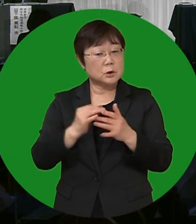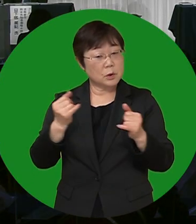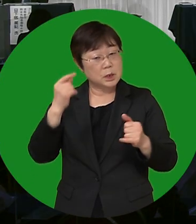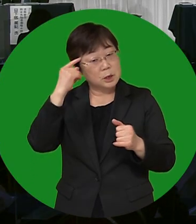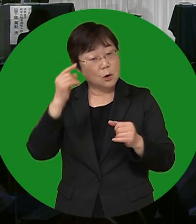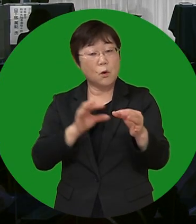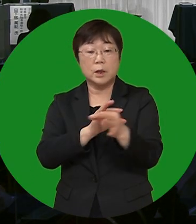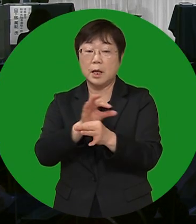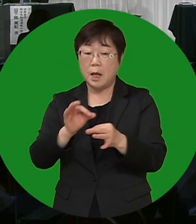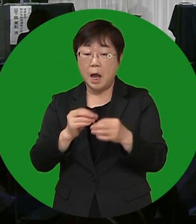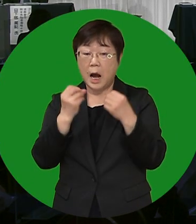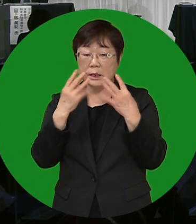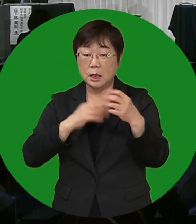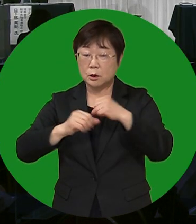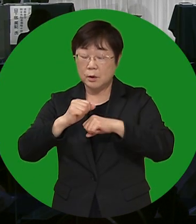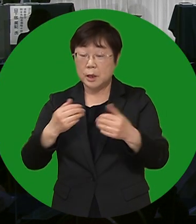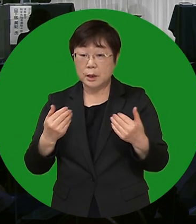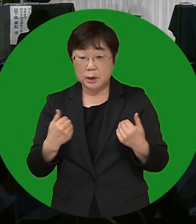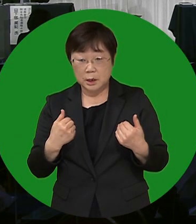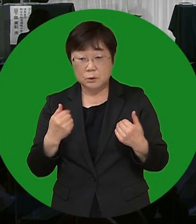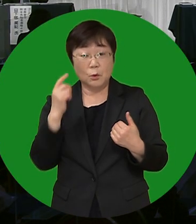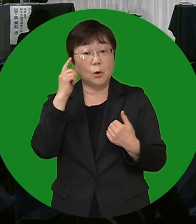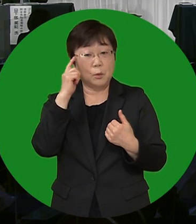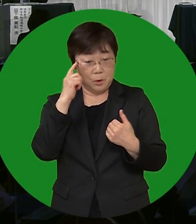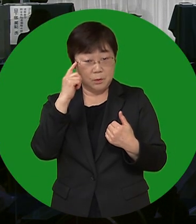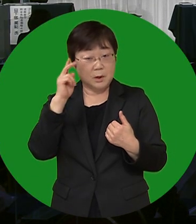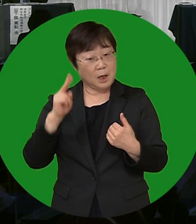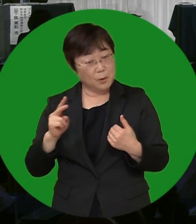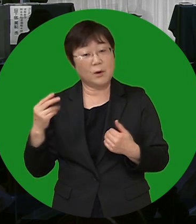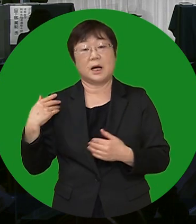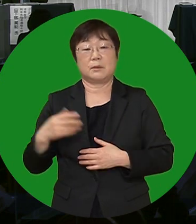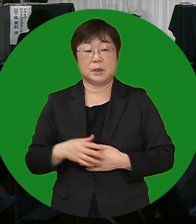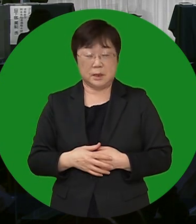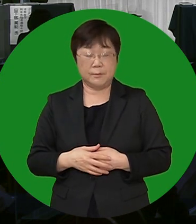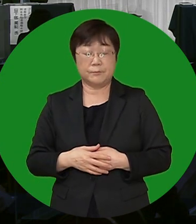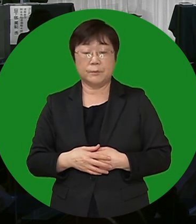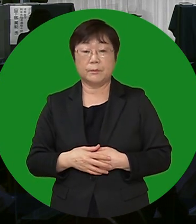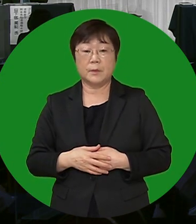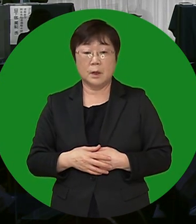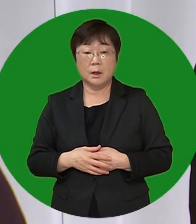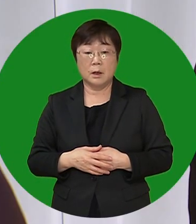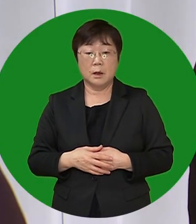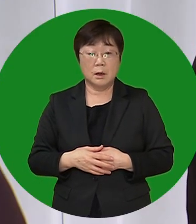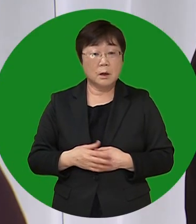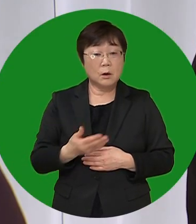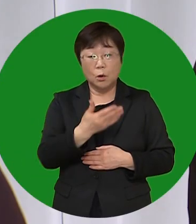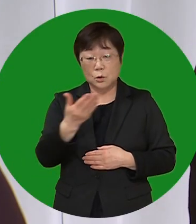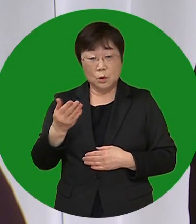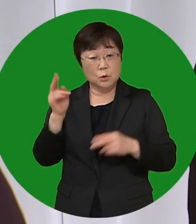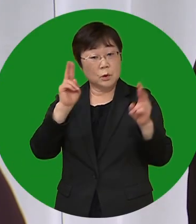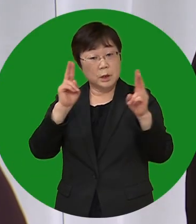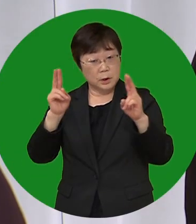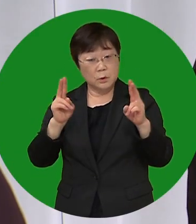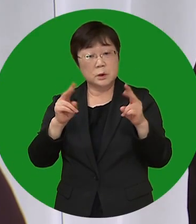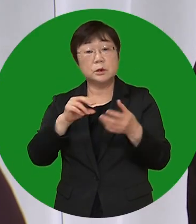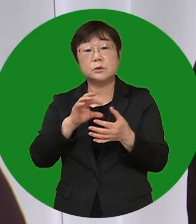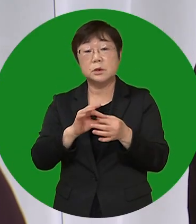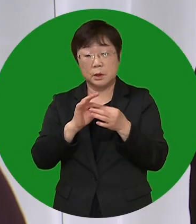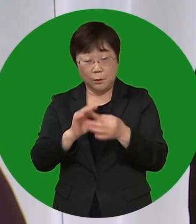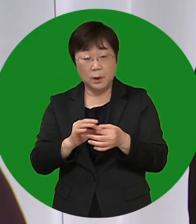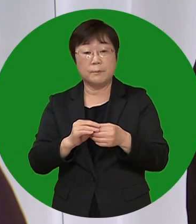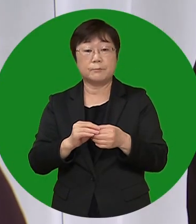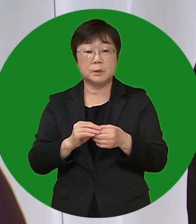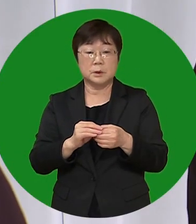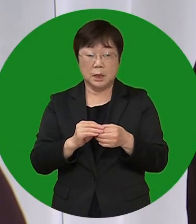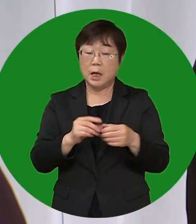し固形っていうと新しい取り組みを下げはいけないというふうに考える方もいらっしゃるかもしれませんがほとんどの企業様におきましては